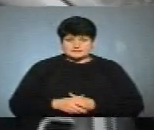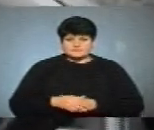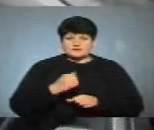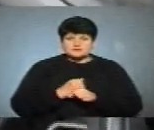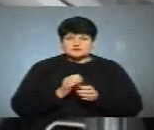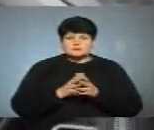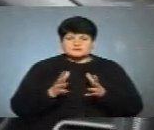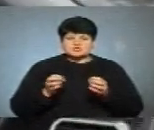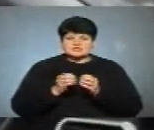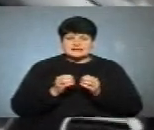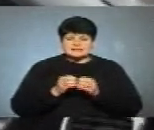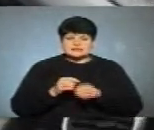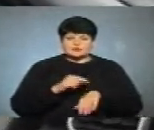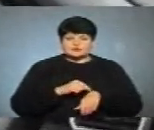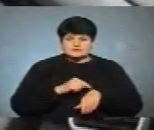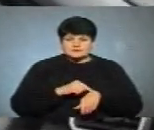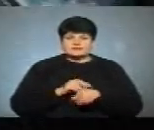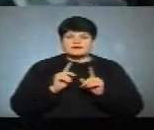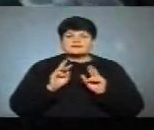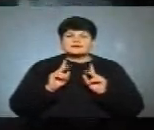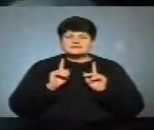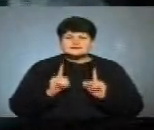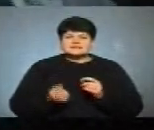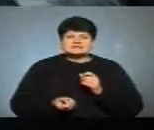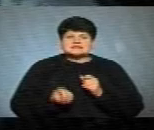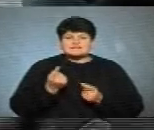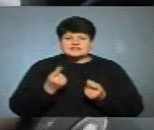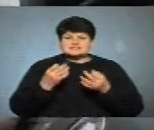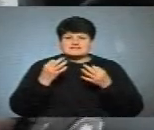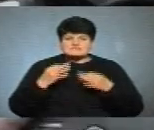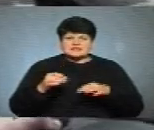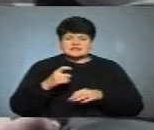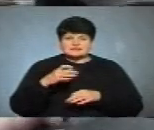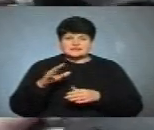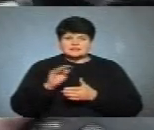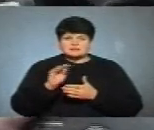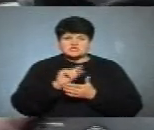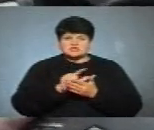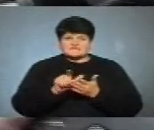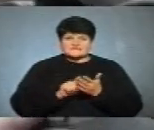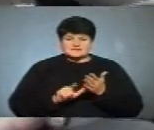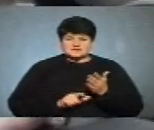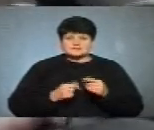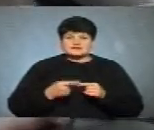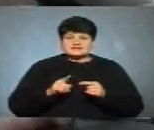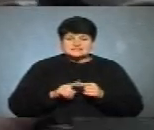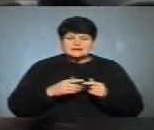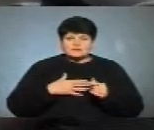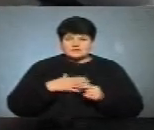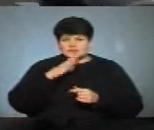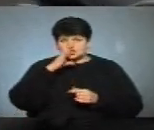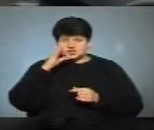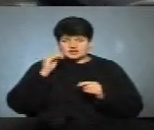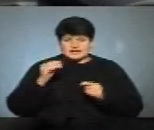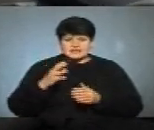більше 10 годин, розповідає лікар, а як тільки з'являється вільна хвилина, пише вірші. Це, скажімо, є таке нічне